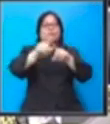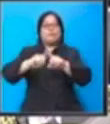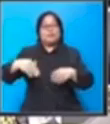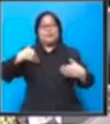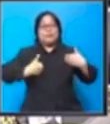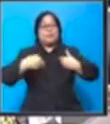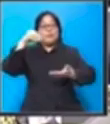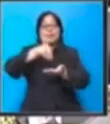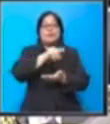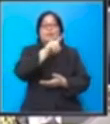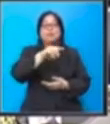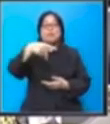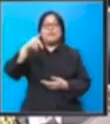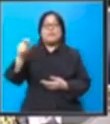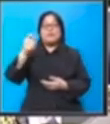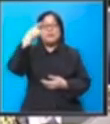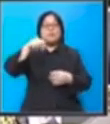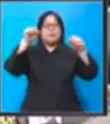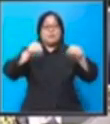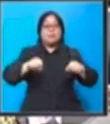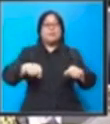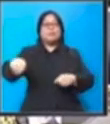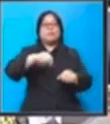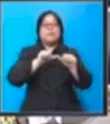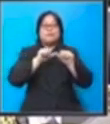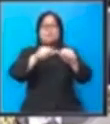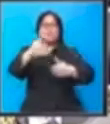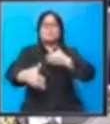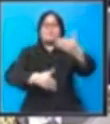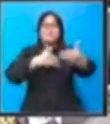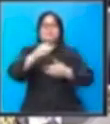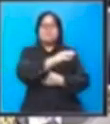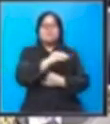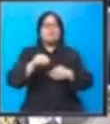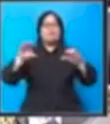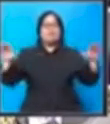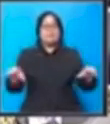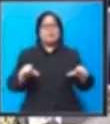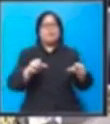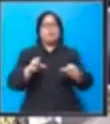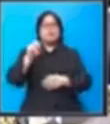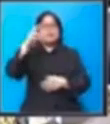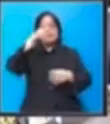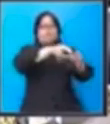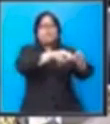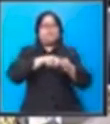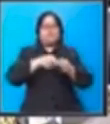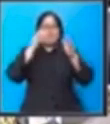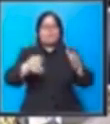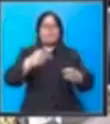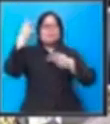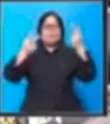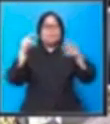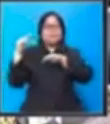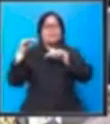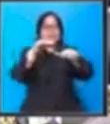Zoo Taiping bagi membolehkan juru berkenaan terus berdaya maju dan melakukan usaha untuk menarik lebih ramai pelancong dan